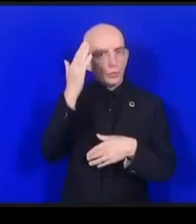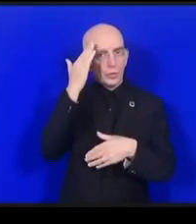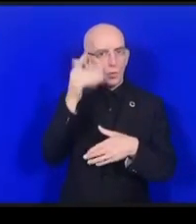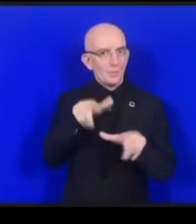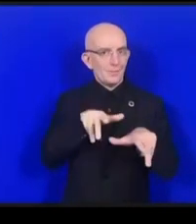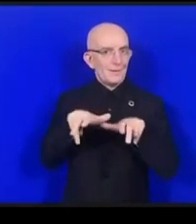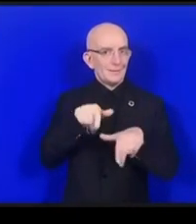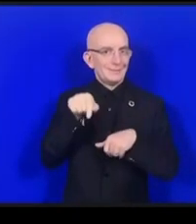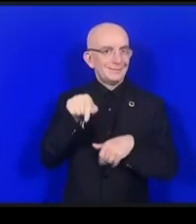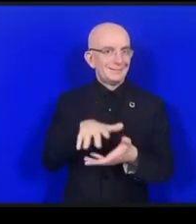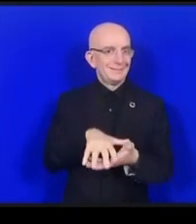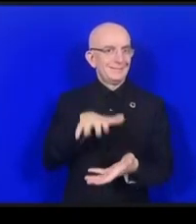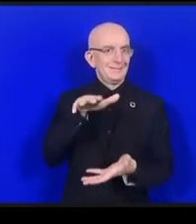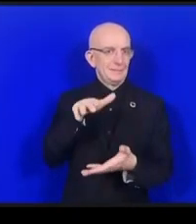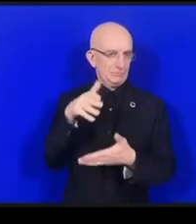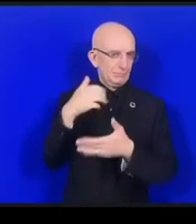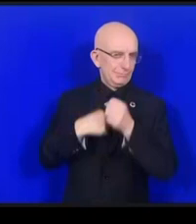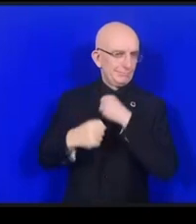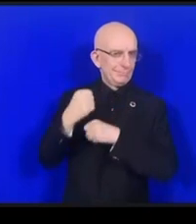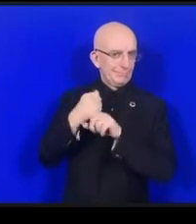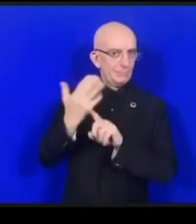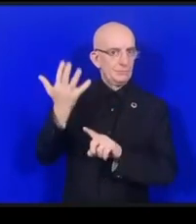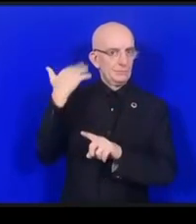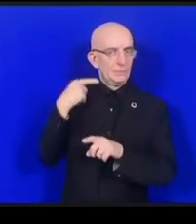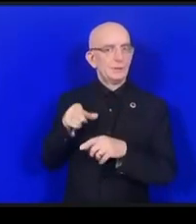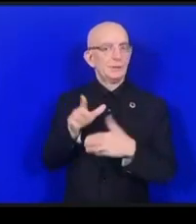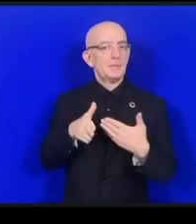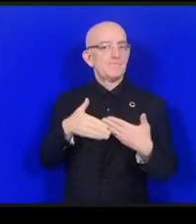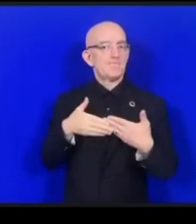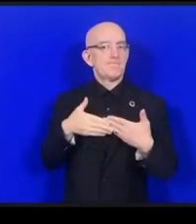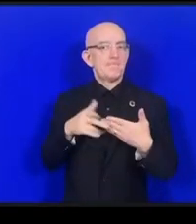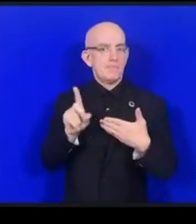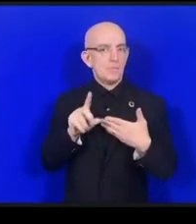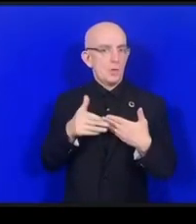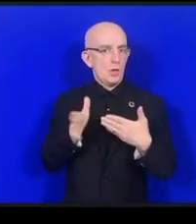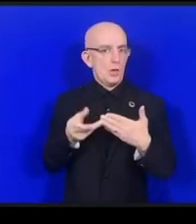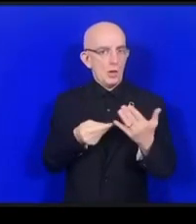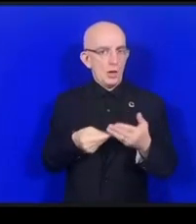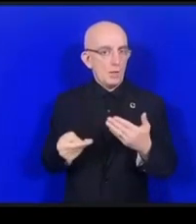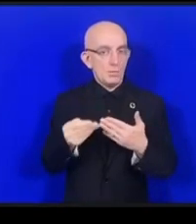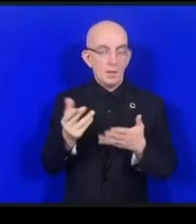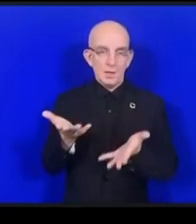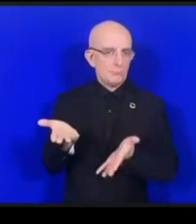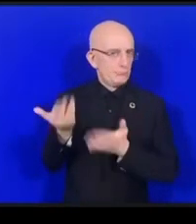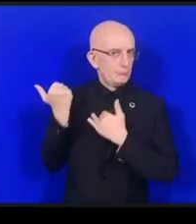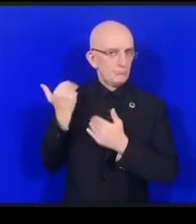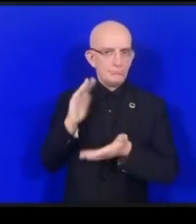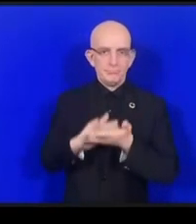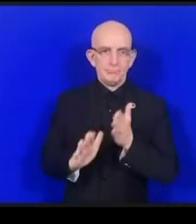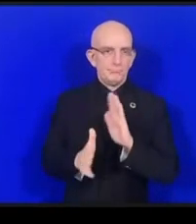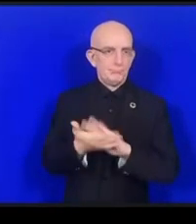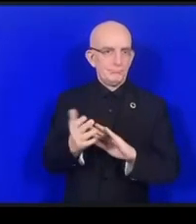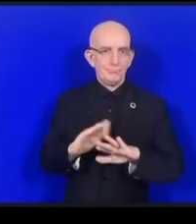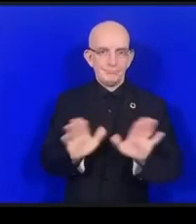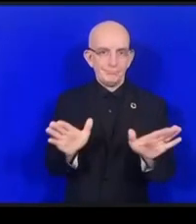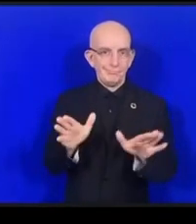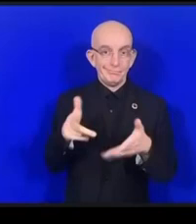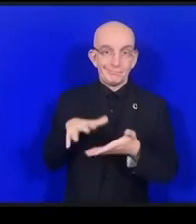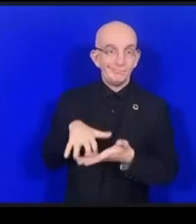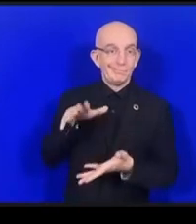эти ресурсы для них Невозможно их невозможно найти доступ к ним закрыт поэтому мы